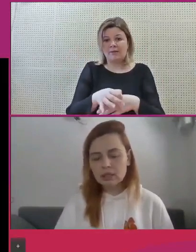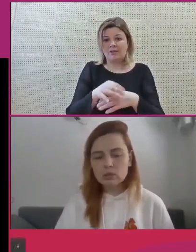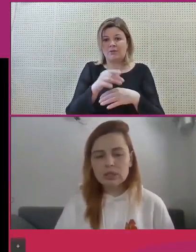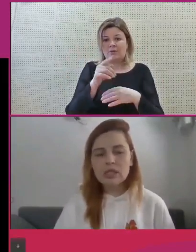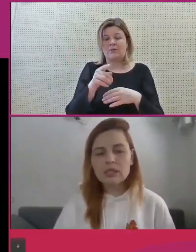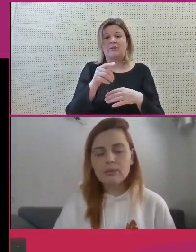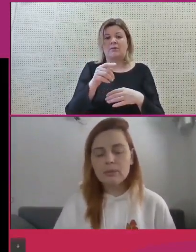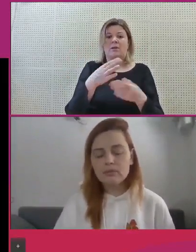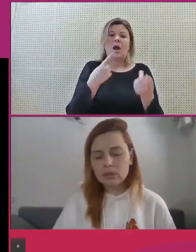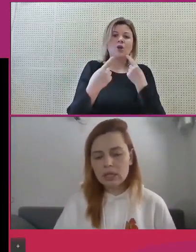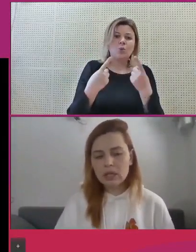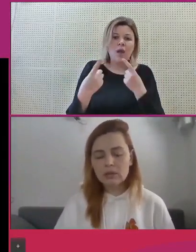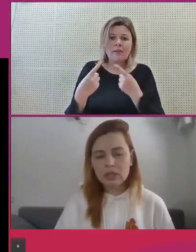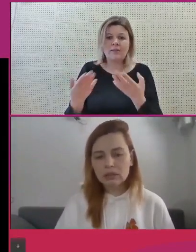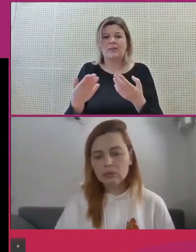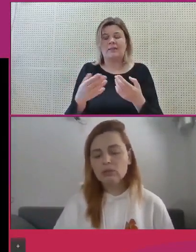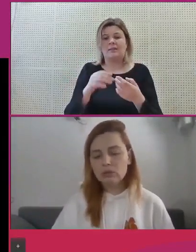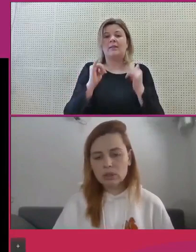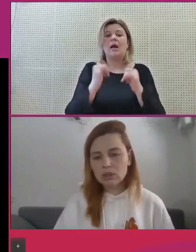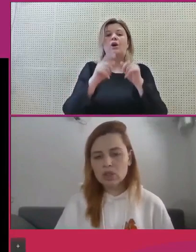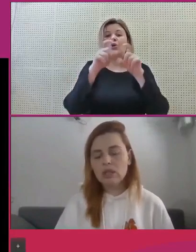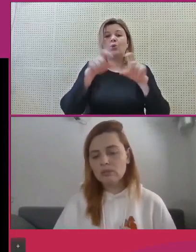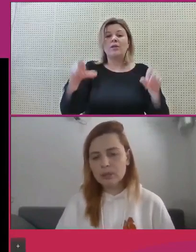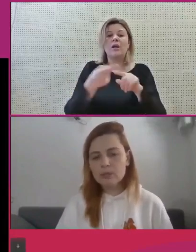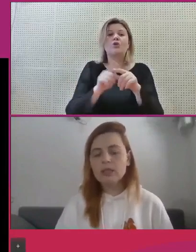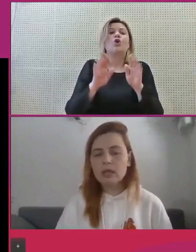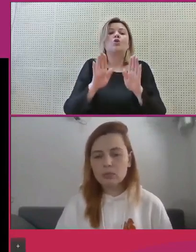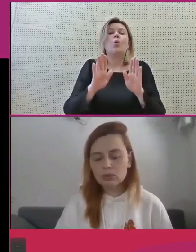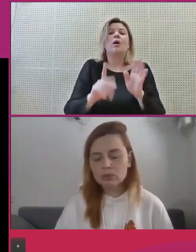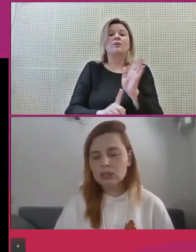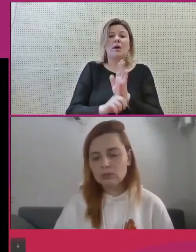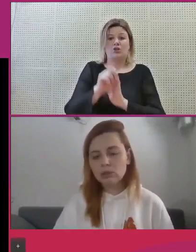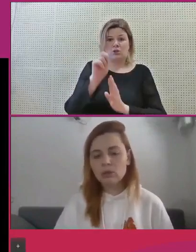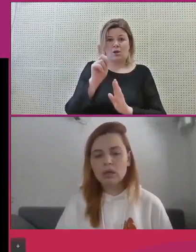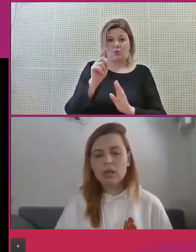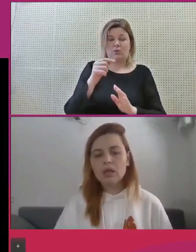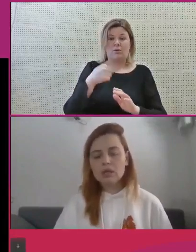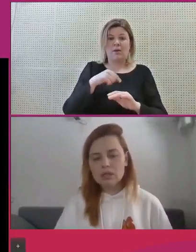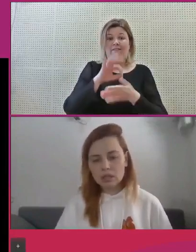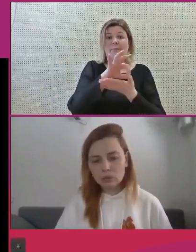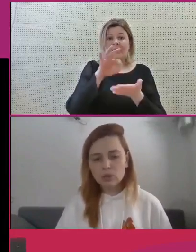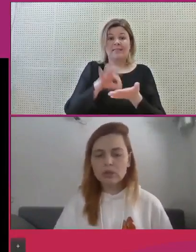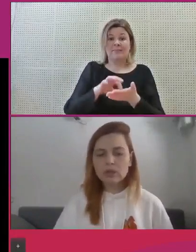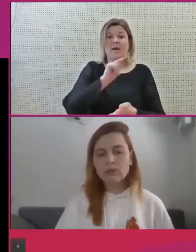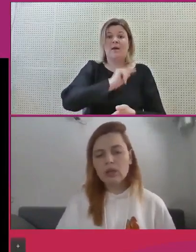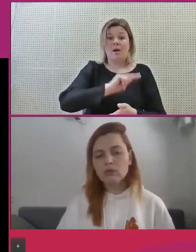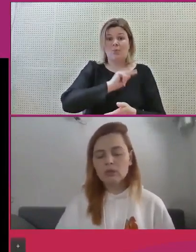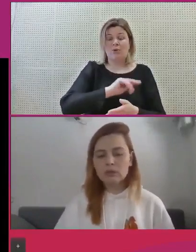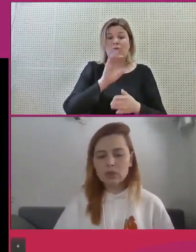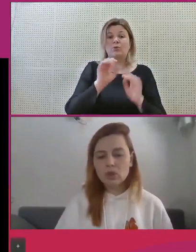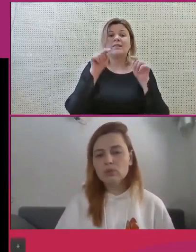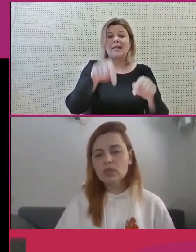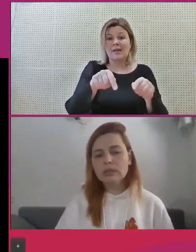стратсессии и консультации для людей, которые вот только начинают. Ну, в принципе, я работаю с теми, кто стартует только, либо у